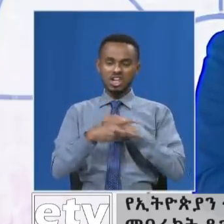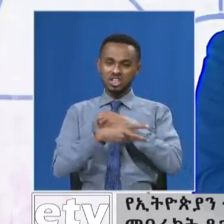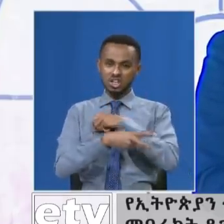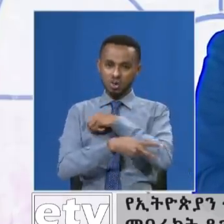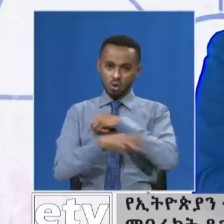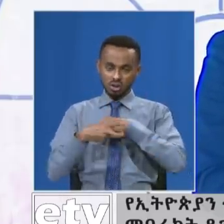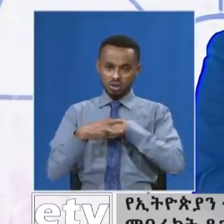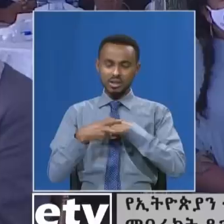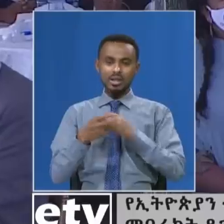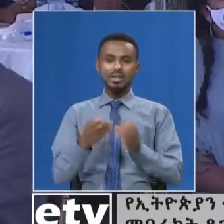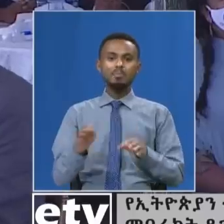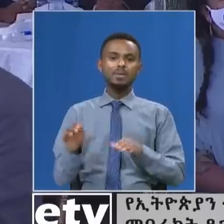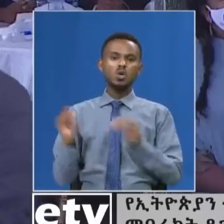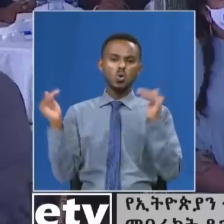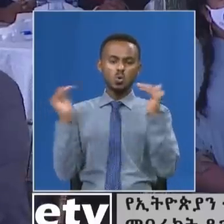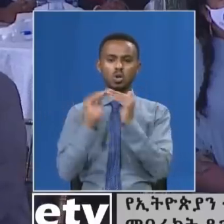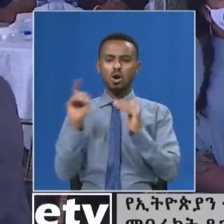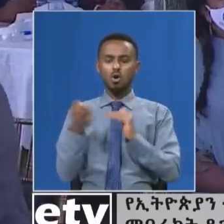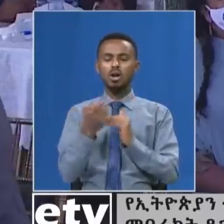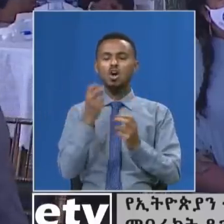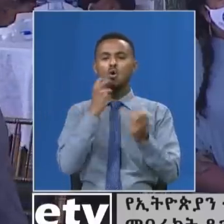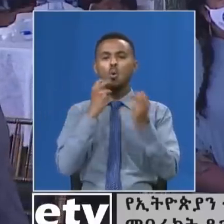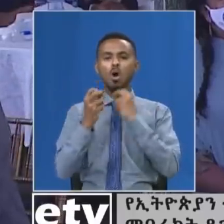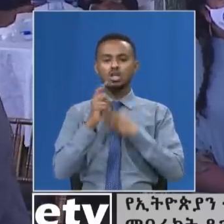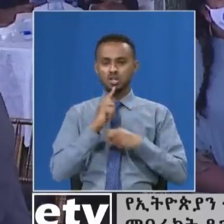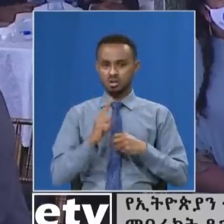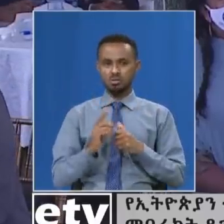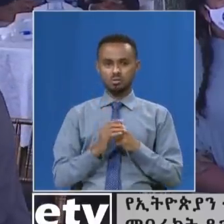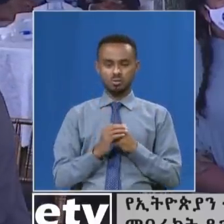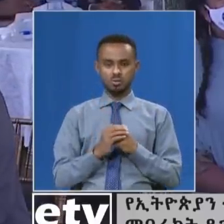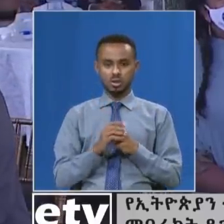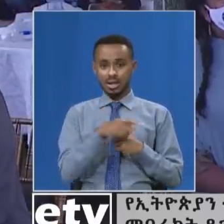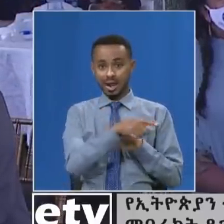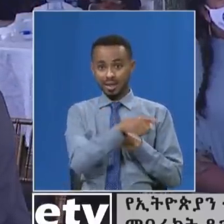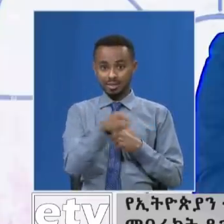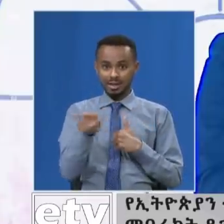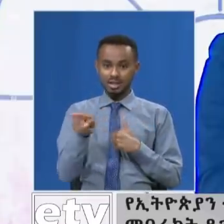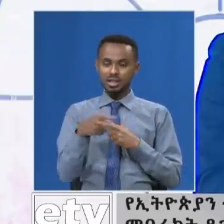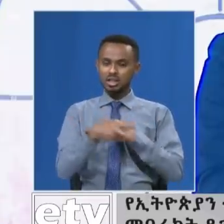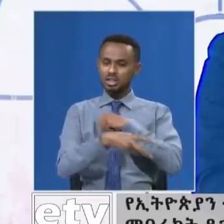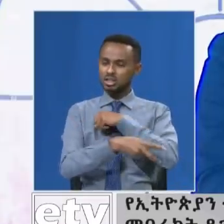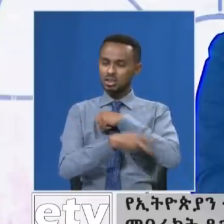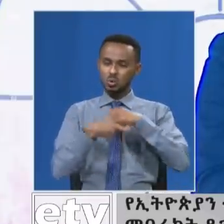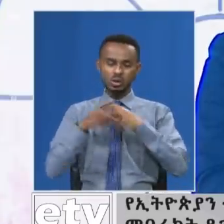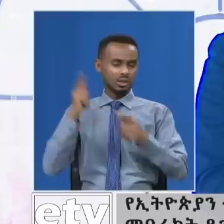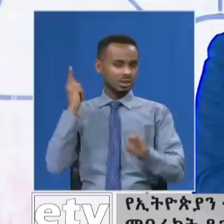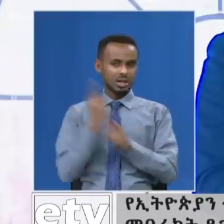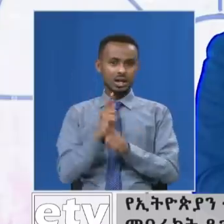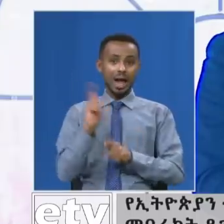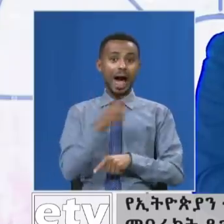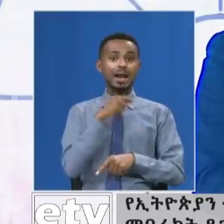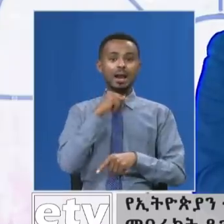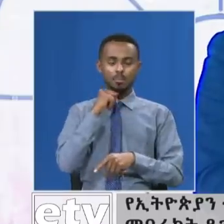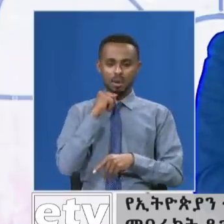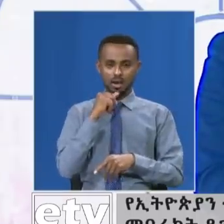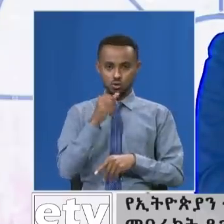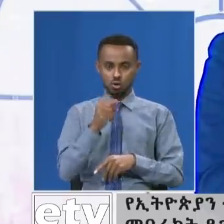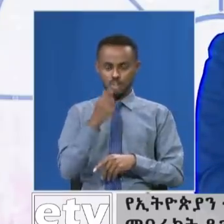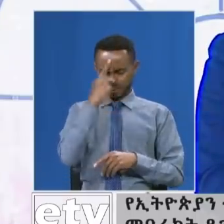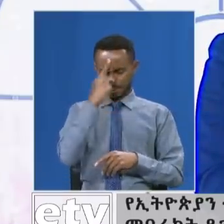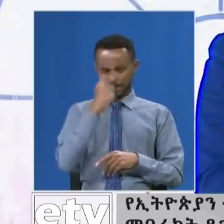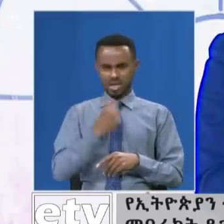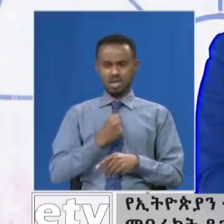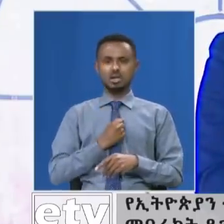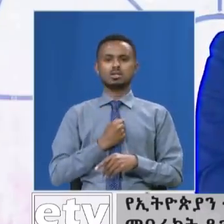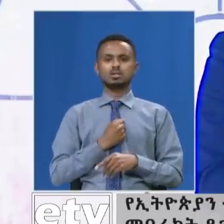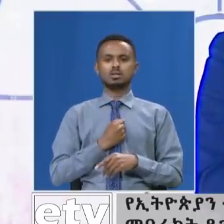ከስርቆት የሚተካከል ወንጀል ነው። እናንተ ስርቆት ተገቢ አይደለም ብላችሁ በታማኝነት